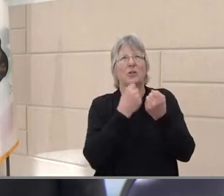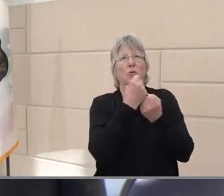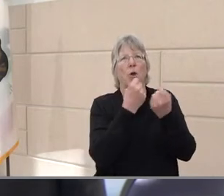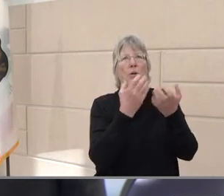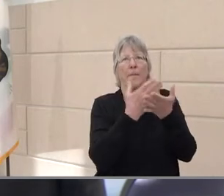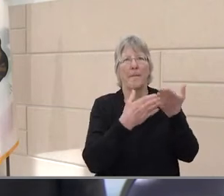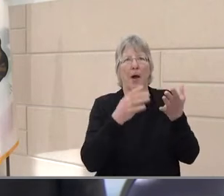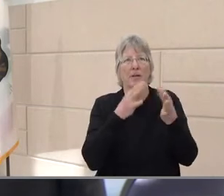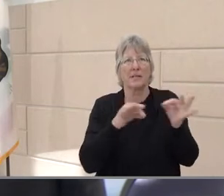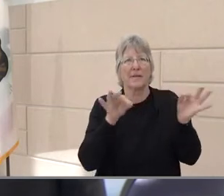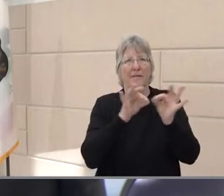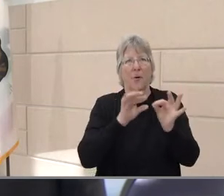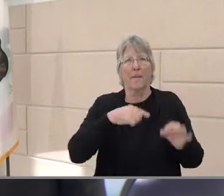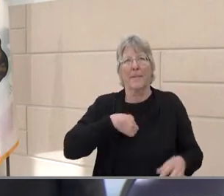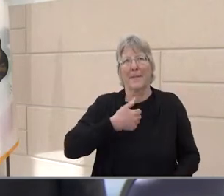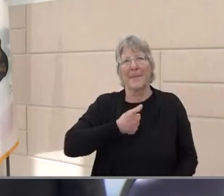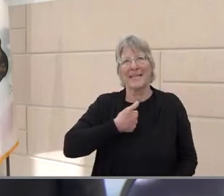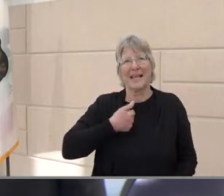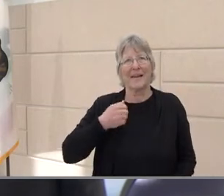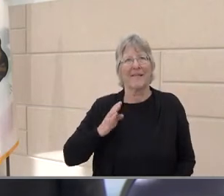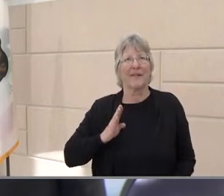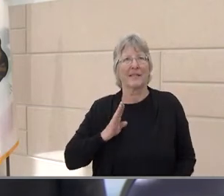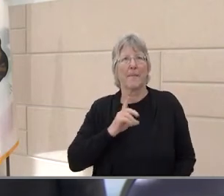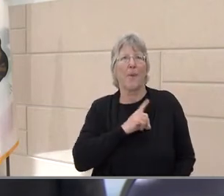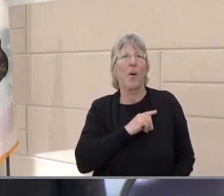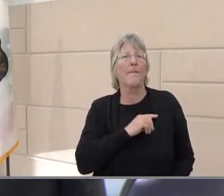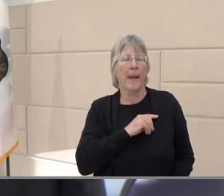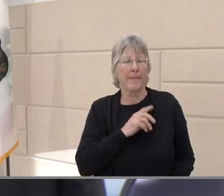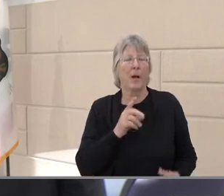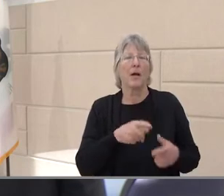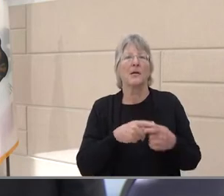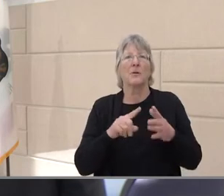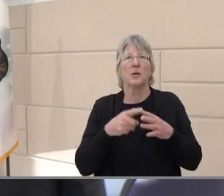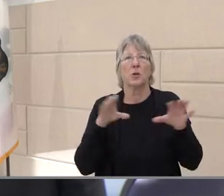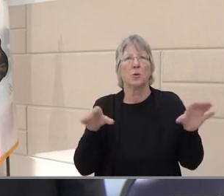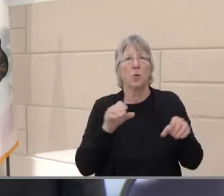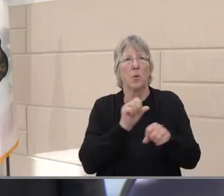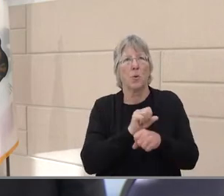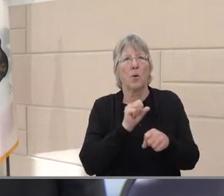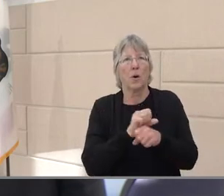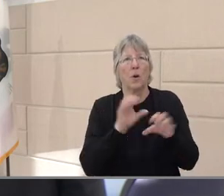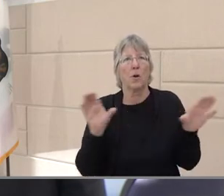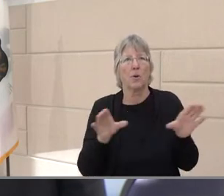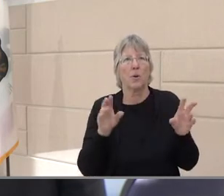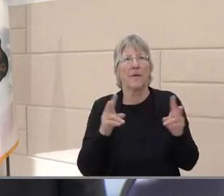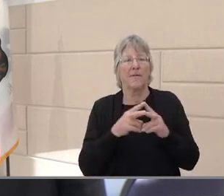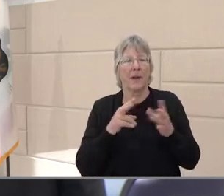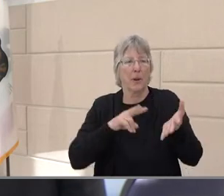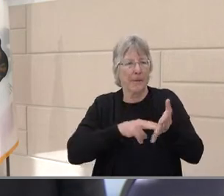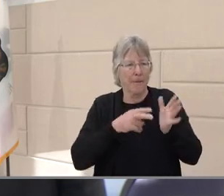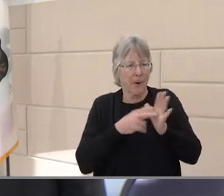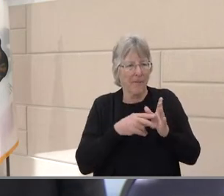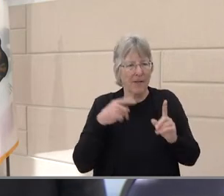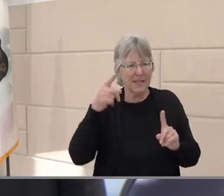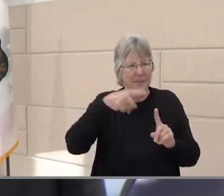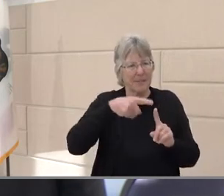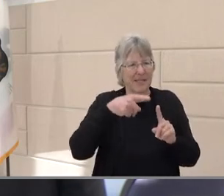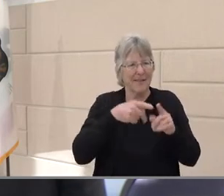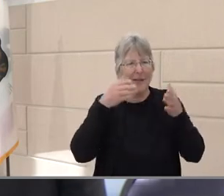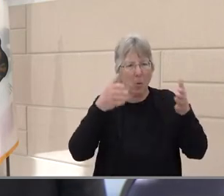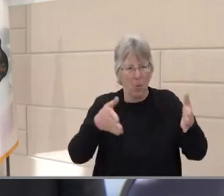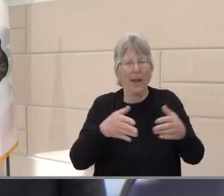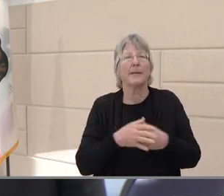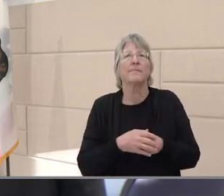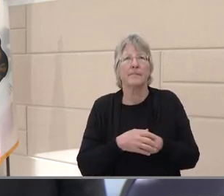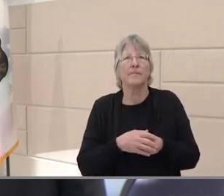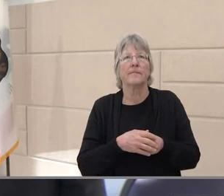គឺវាមានចំណែកមួយដែលគាត់យកចិត្តទុកដាក់ក្នុងនាមជាសមាជិកគណៈកម្មការសាលារៀនដែលយើងត្រូវតែចាត់ចែ